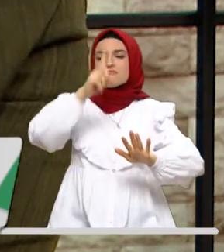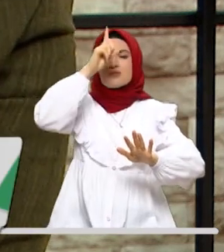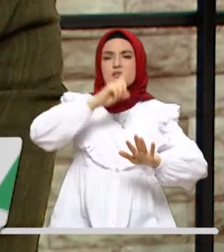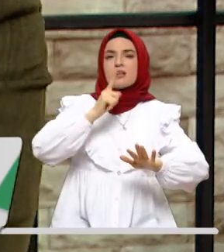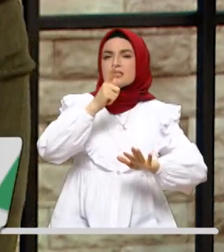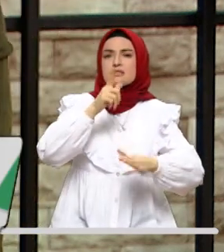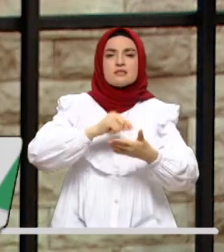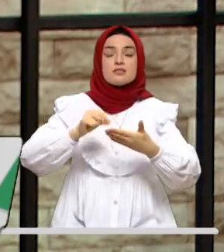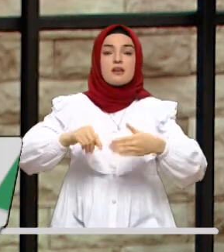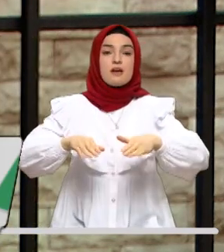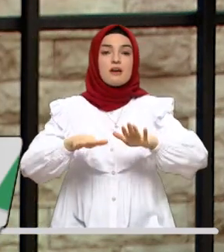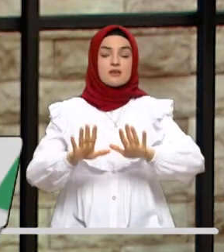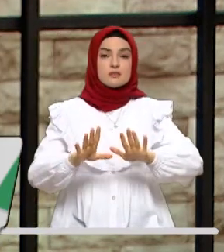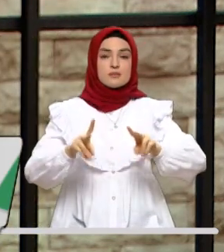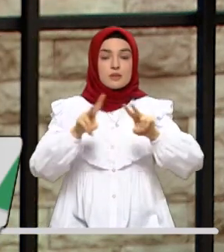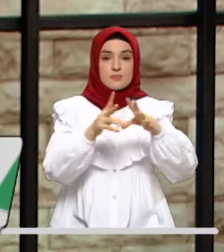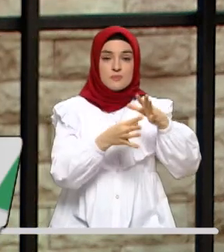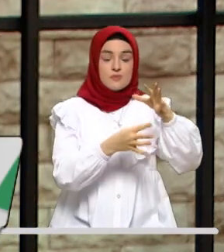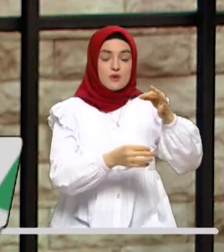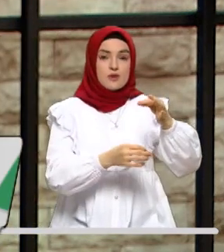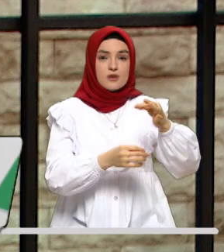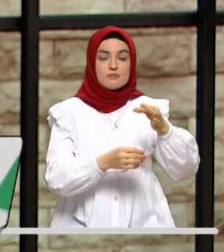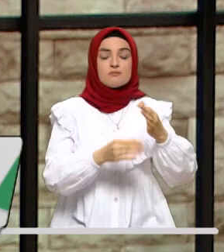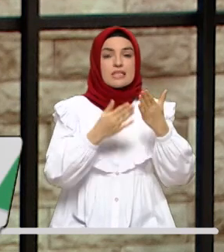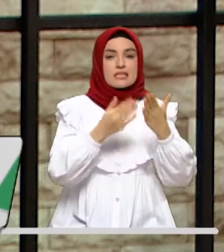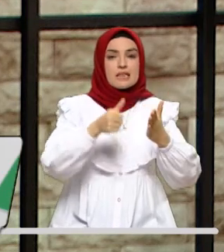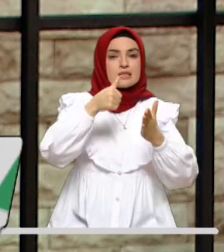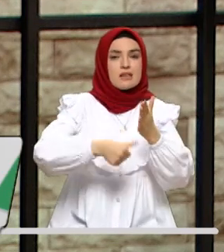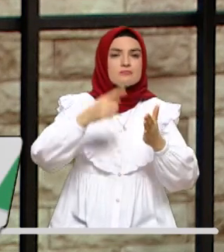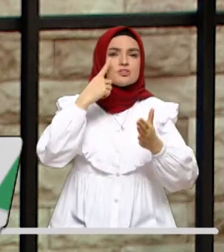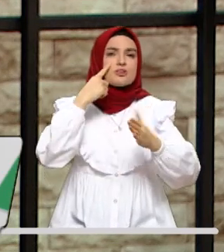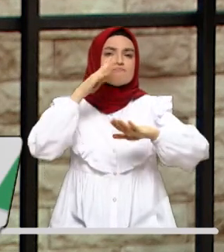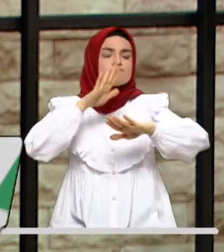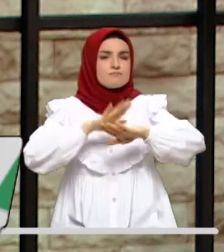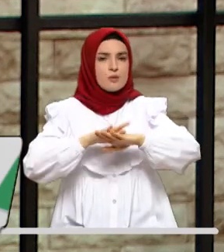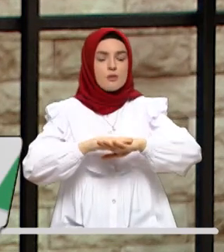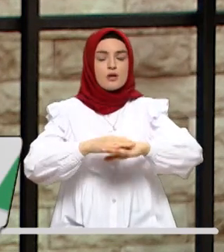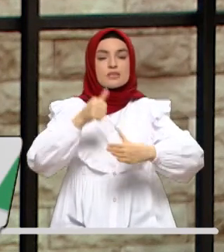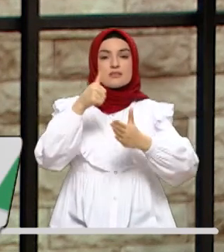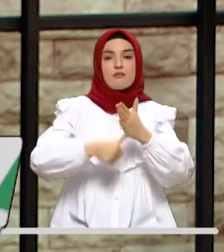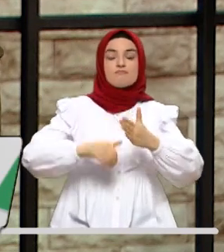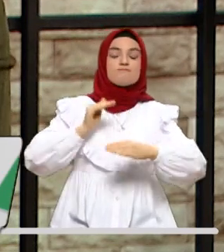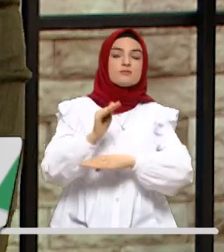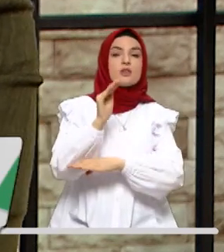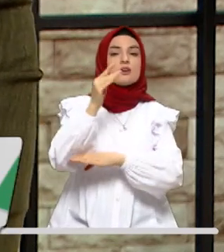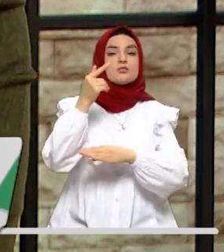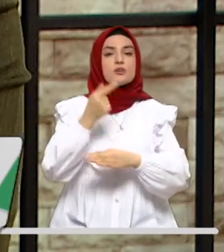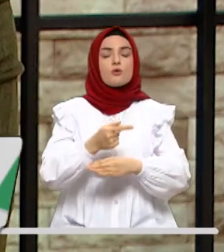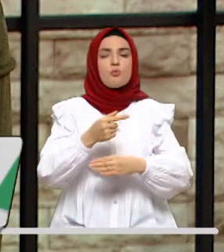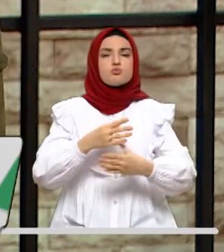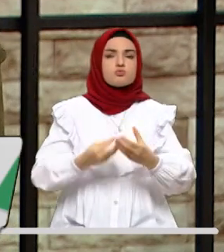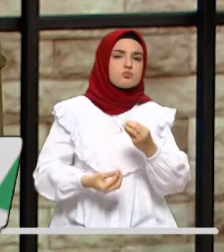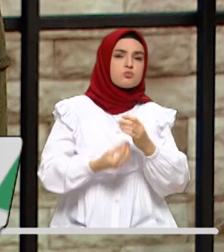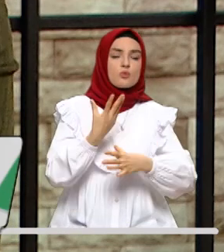şiir yazmadı. Mehmet Akif bizzat tarihe şahitlik yaparak tarihi yaşadı, tarihi